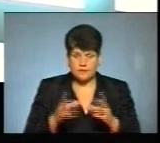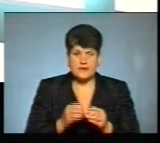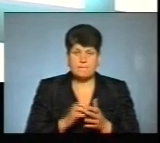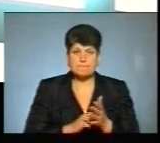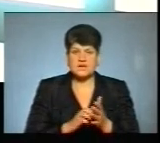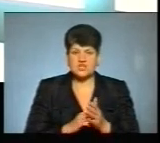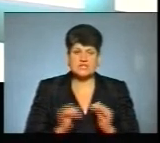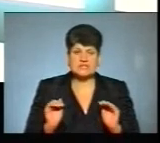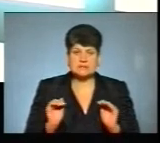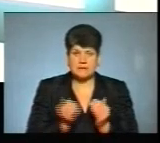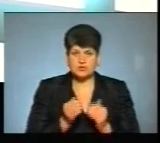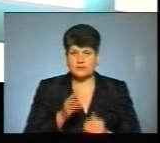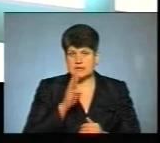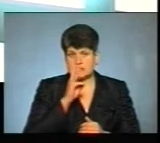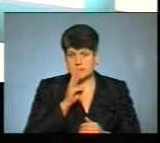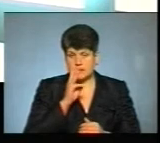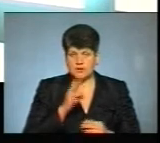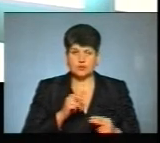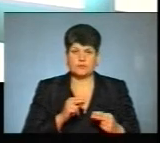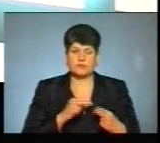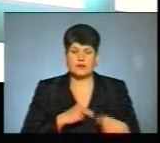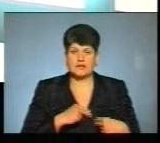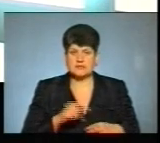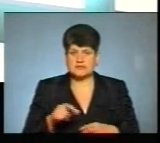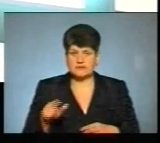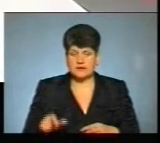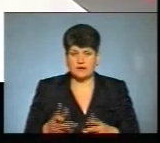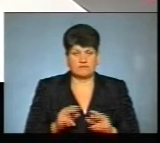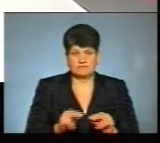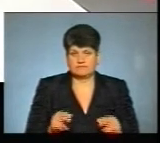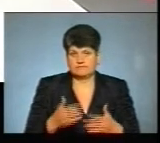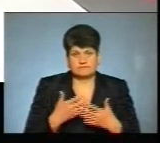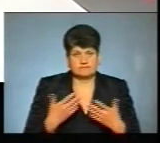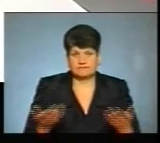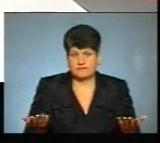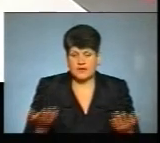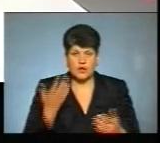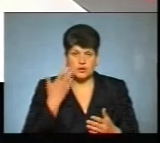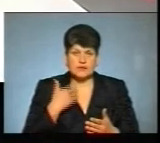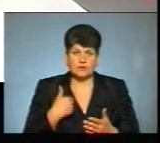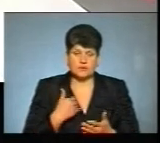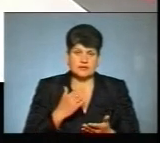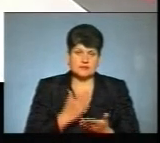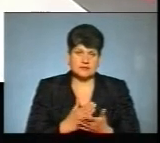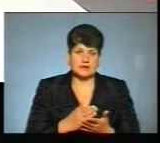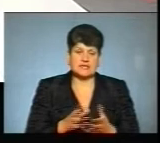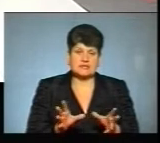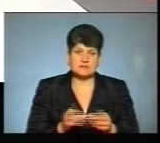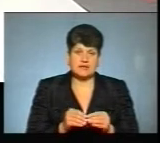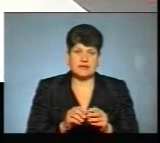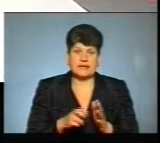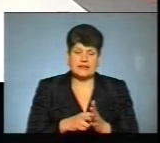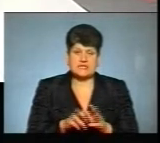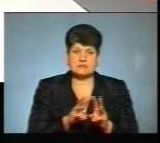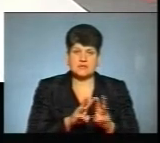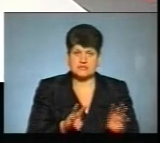зменшувати заробітну плату педагогічним працівникам немає. Коли ми маємо маємо лист, як спільний лист Міністерства